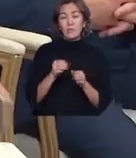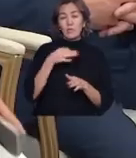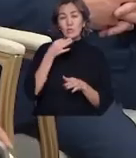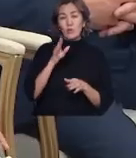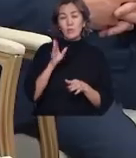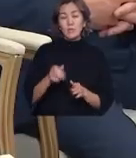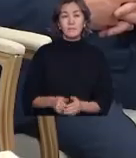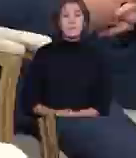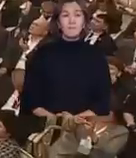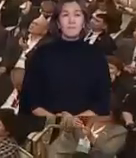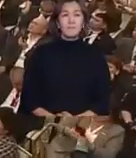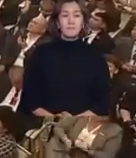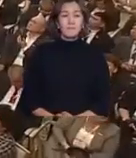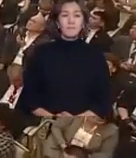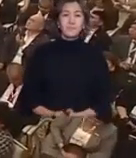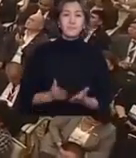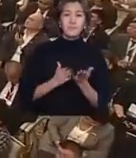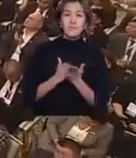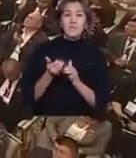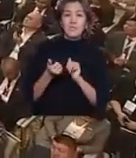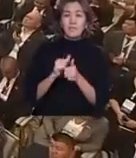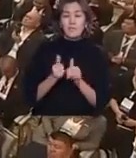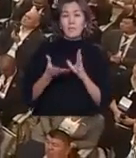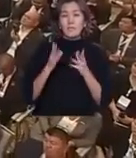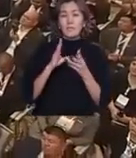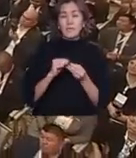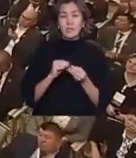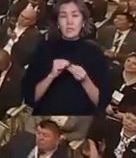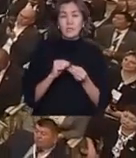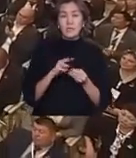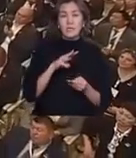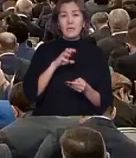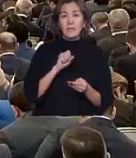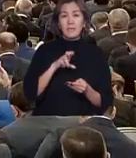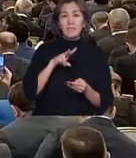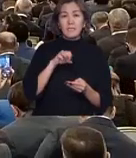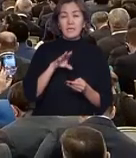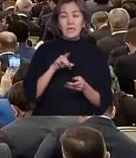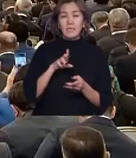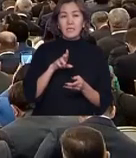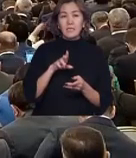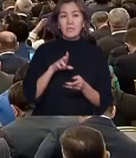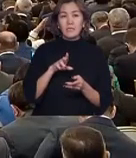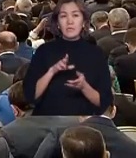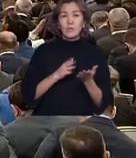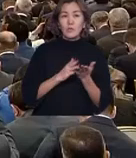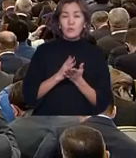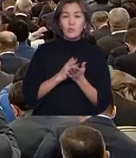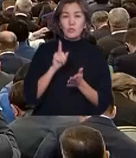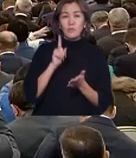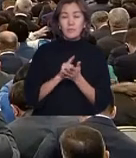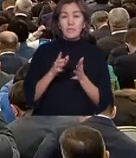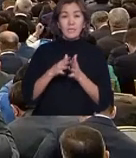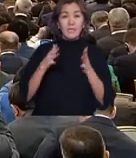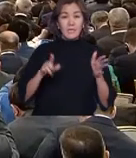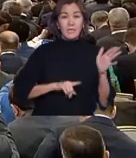бірдей жауапты деді. Саяси реформалардың нәтижесінде мәслихаттардың құзыреті кеңейе түсті.